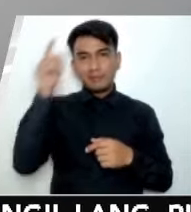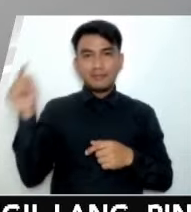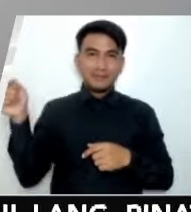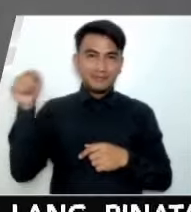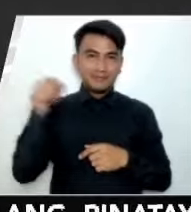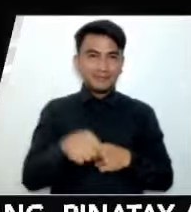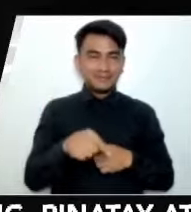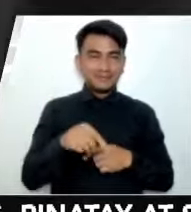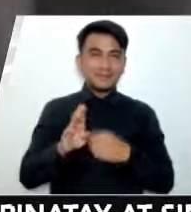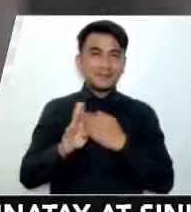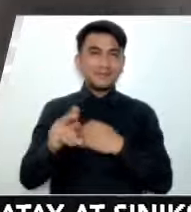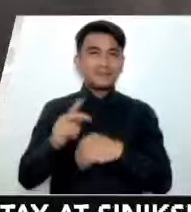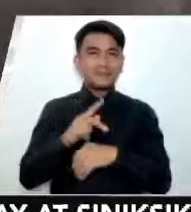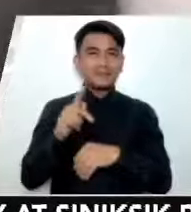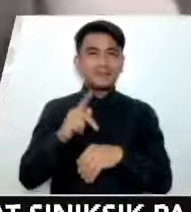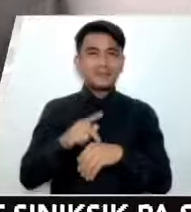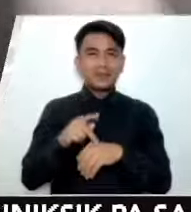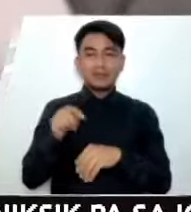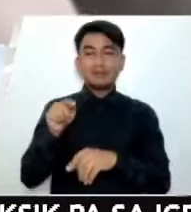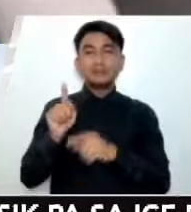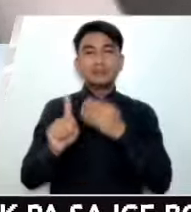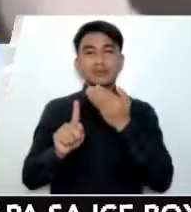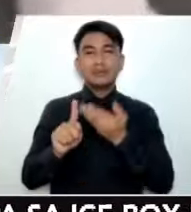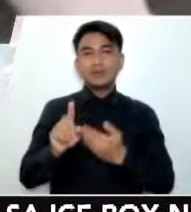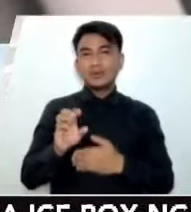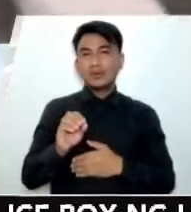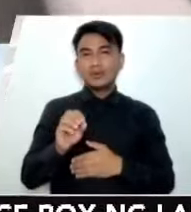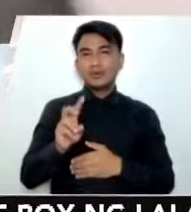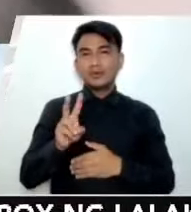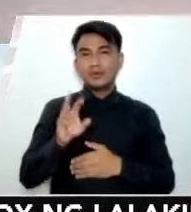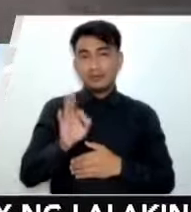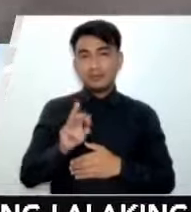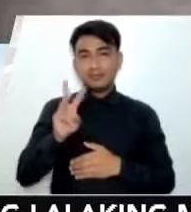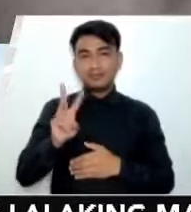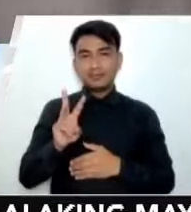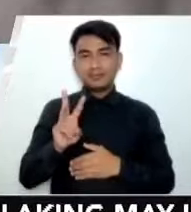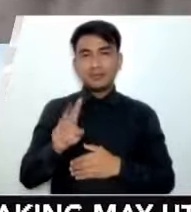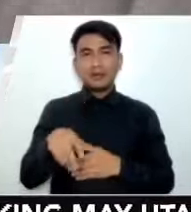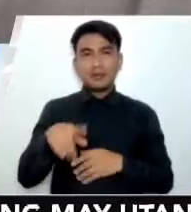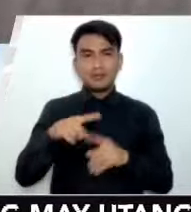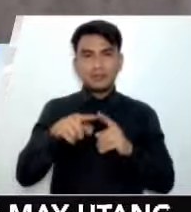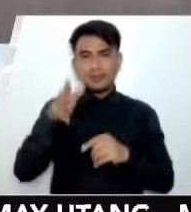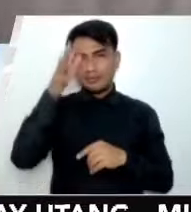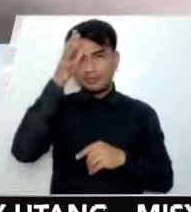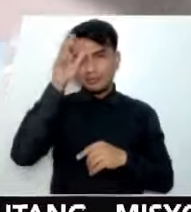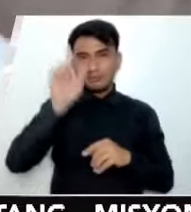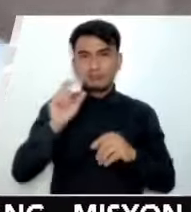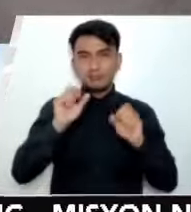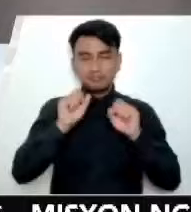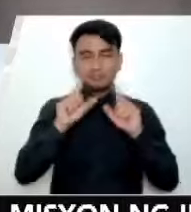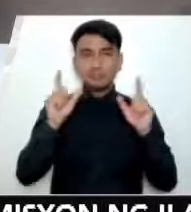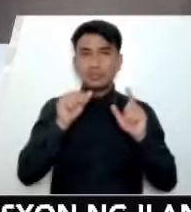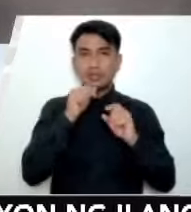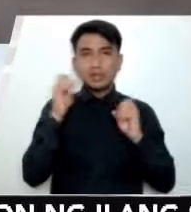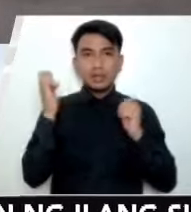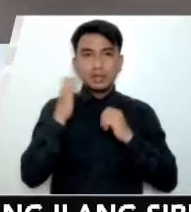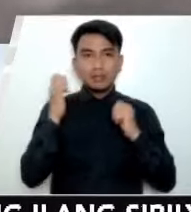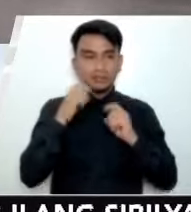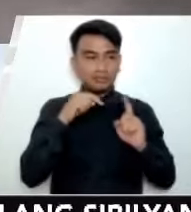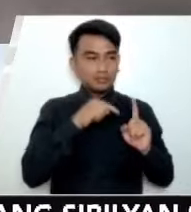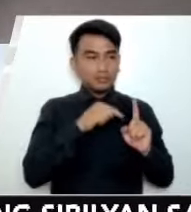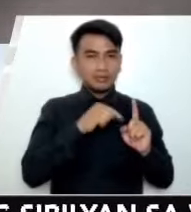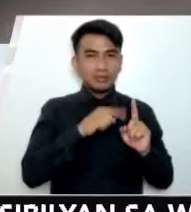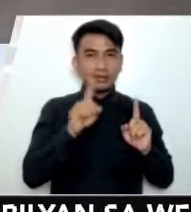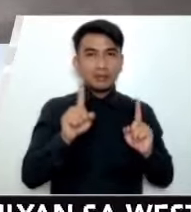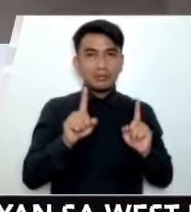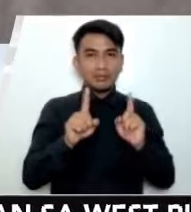isang OFW. Pero si daddy tila nasurpresa rin dahil hindi raw niya inaasahan ang reaksyon ng